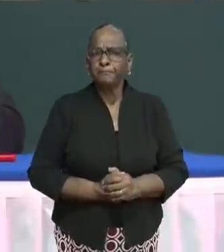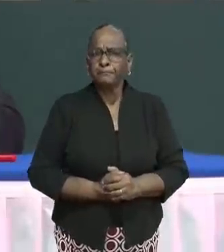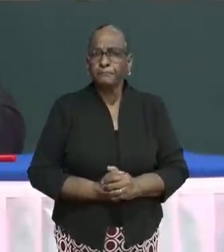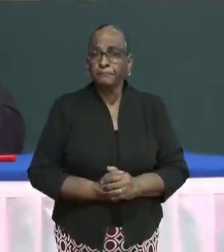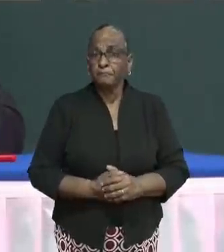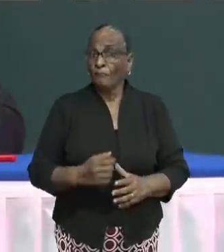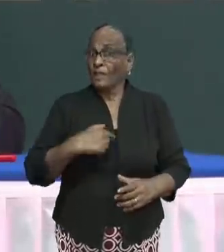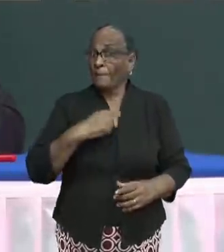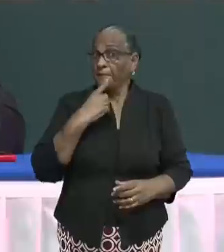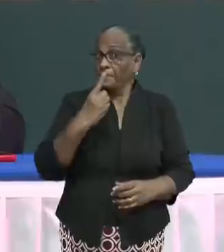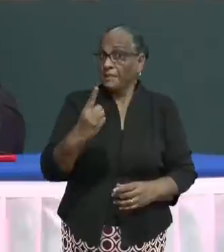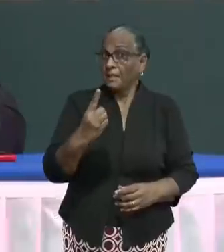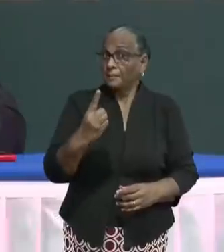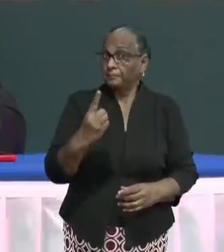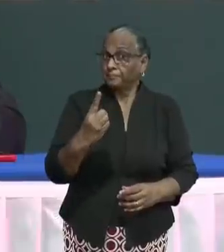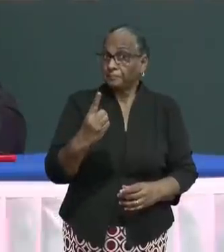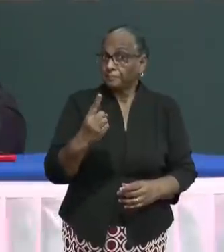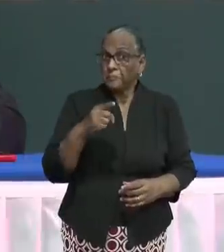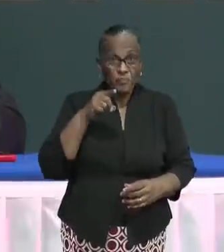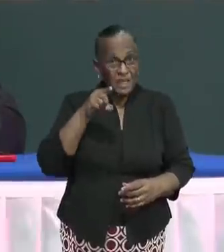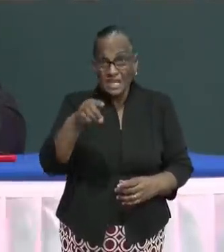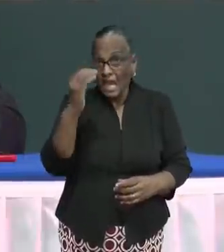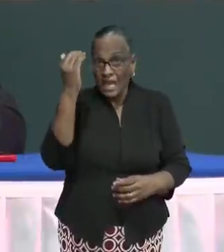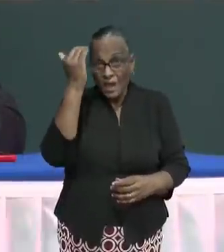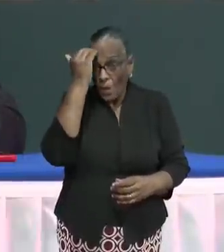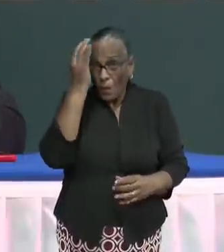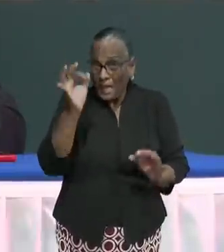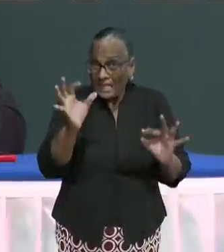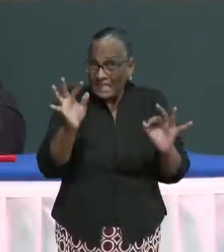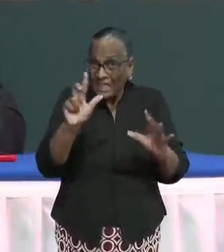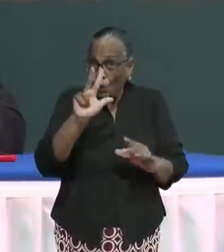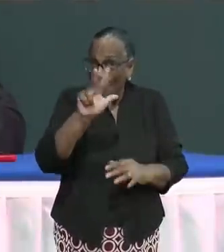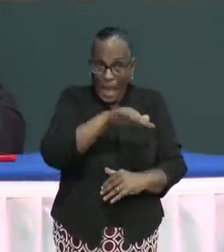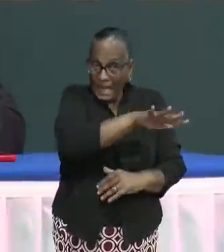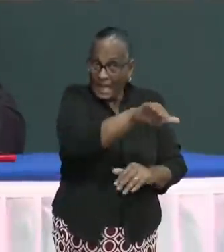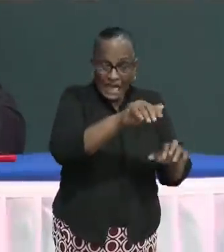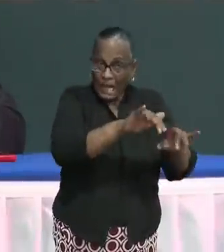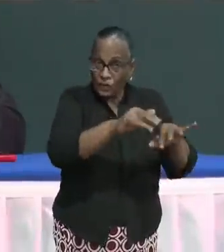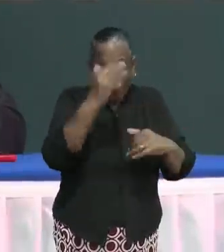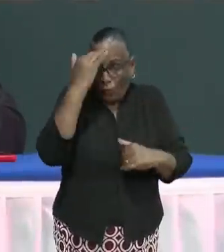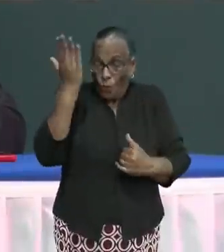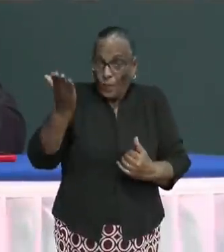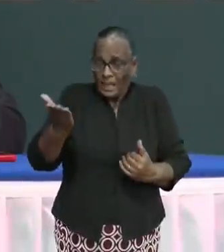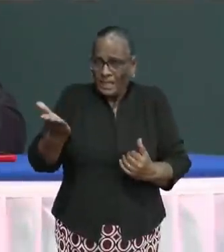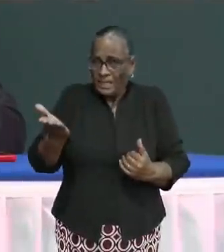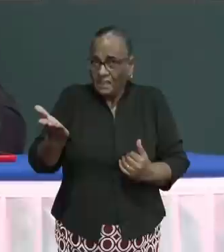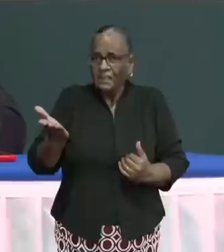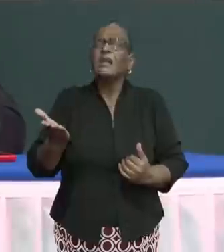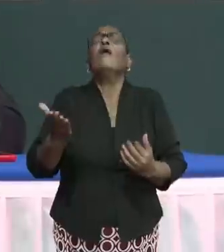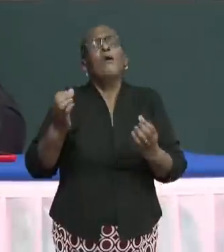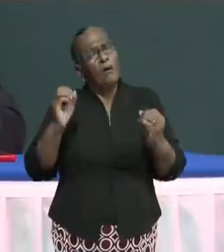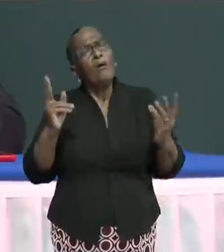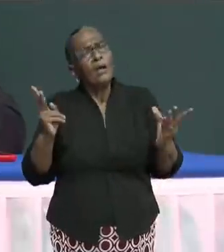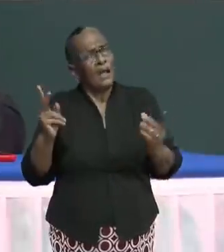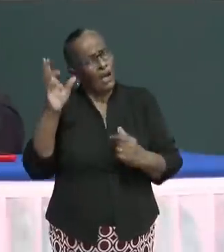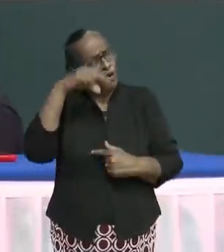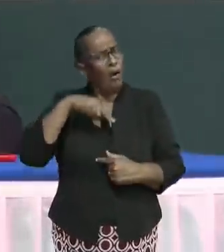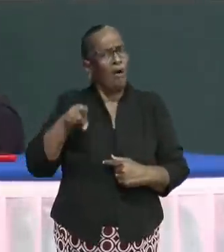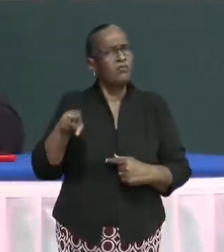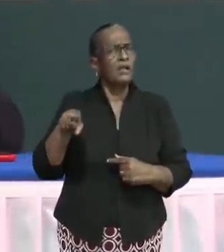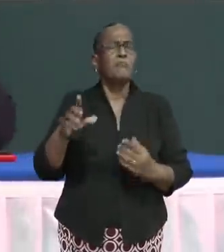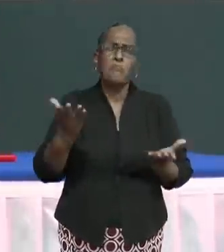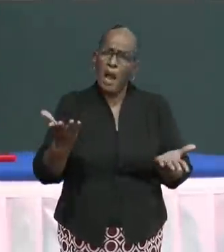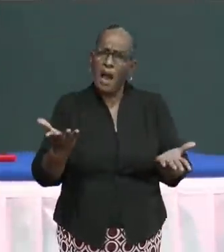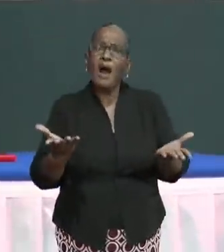Ik denk dat je niet op je kantoren bent. Eigenlijk niet op een briefje, maar op een boem. Omdat we